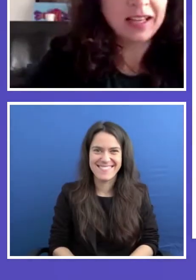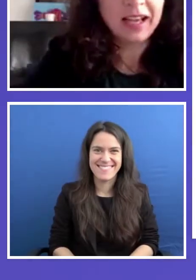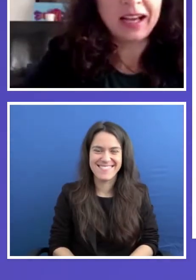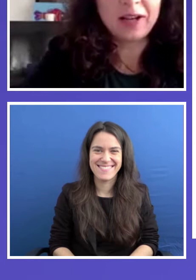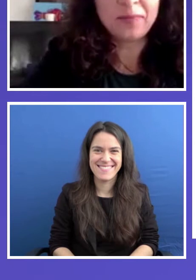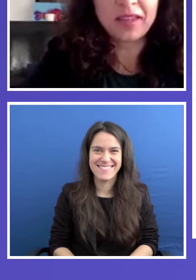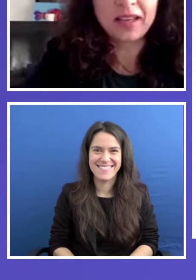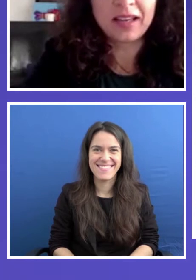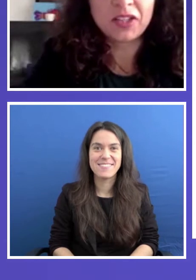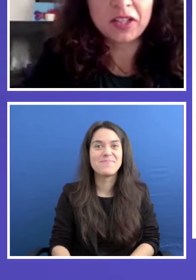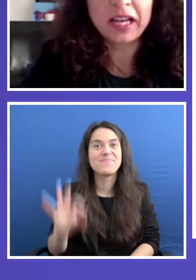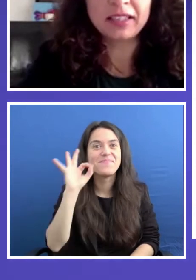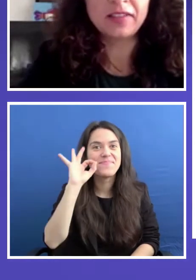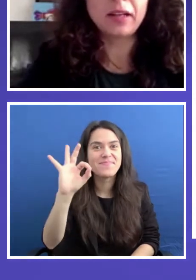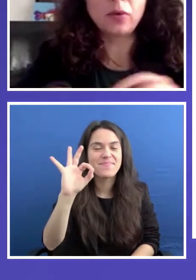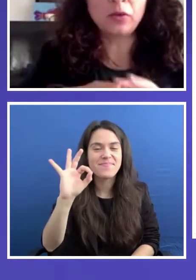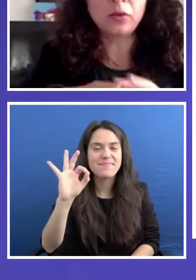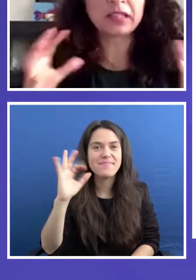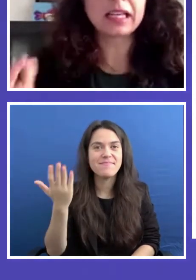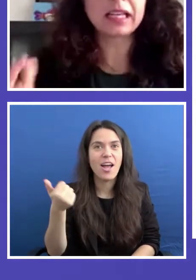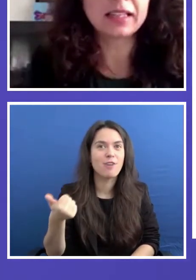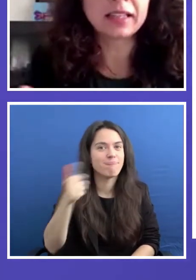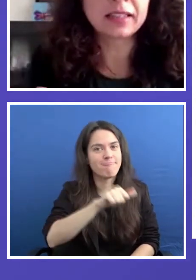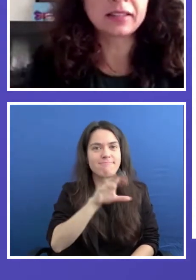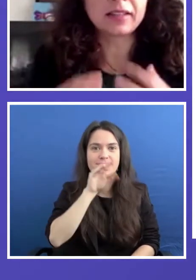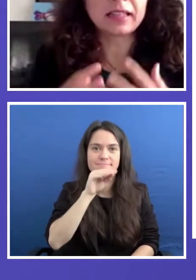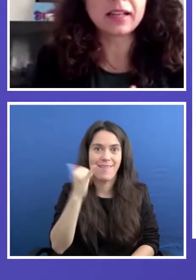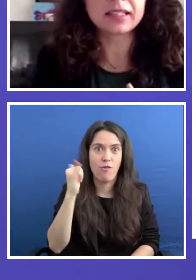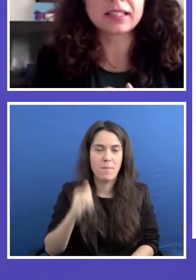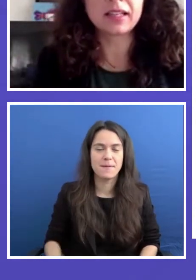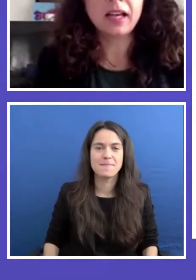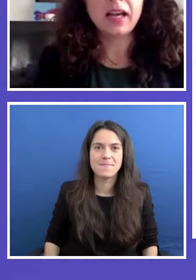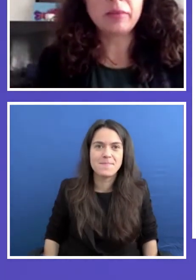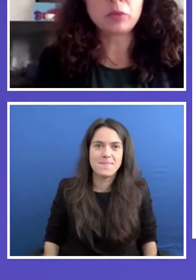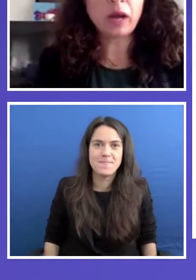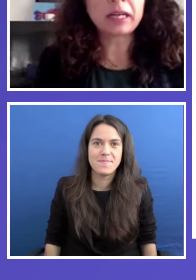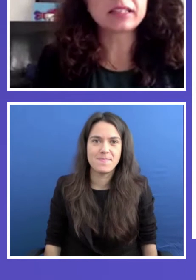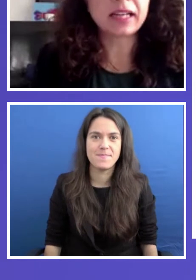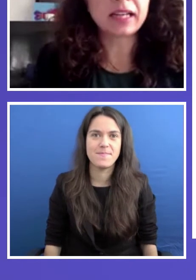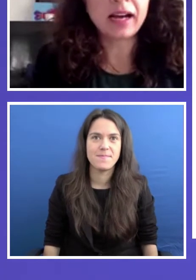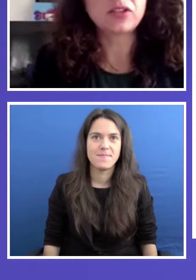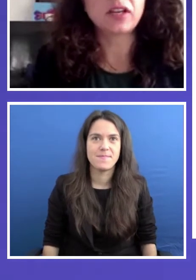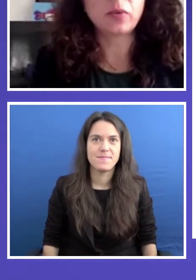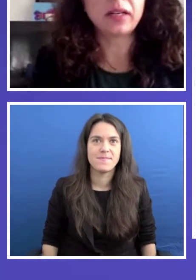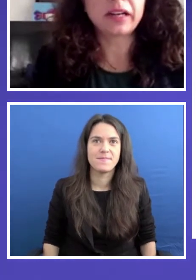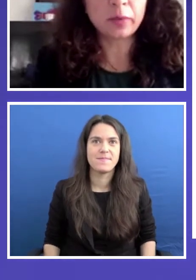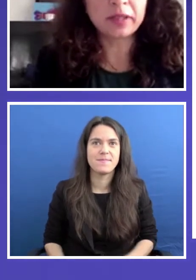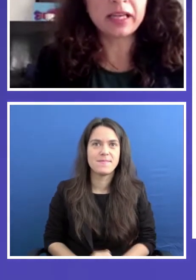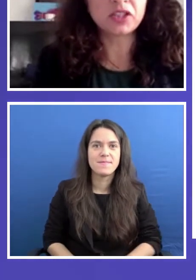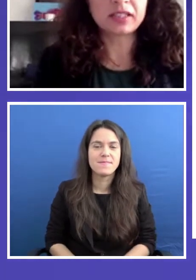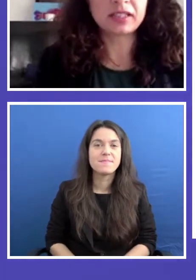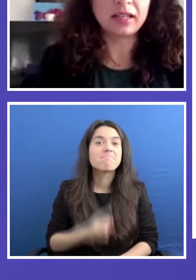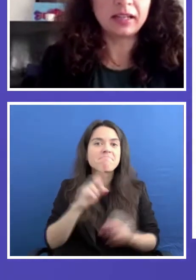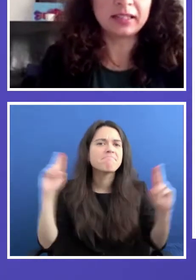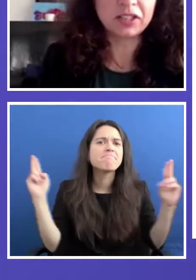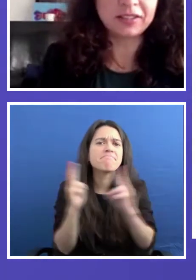Francesca. شاهد لو يمكن تلخص. Shahid, in a nutshell, can you give us a